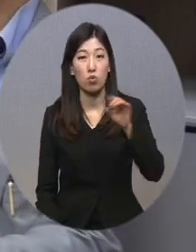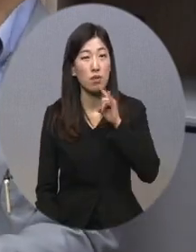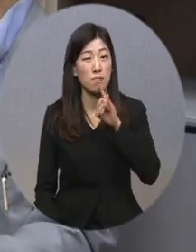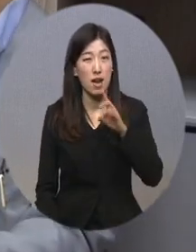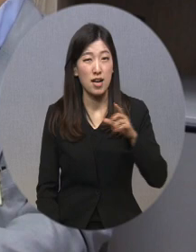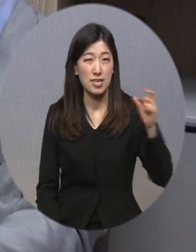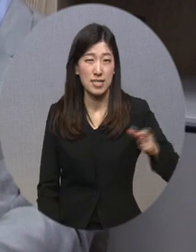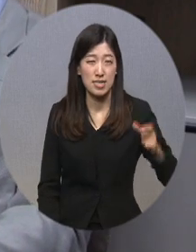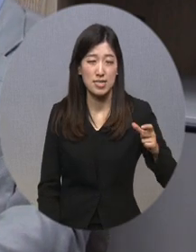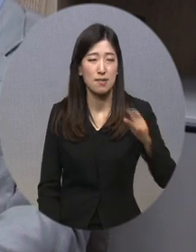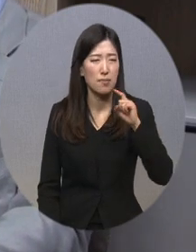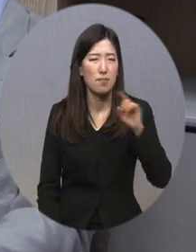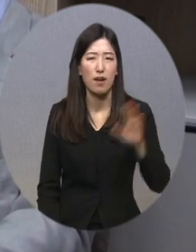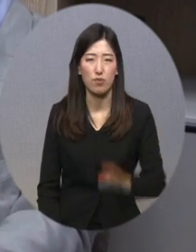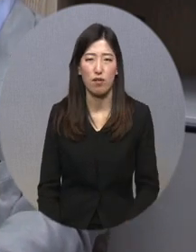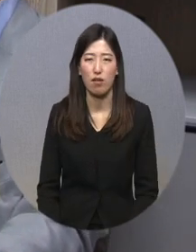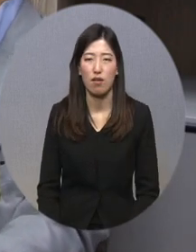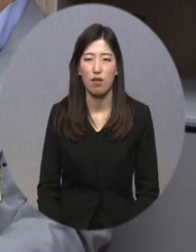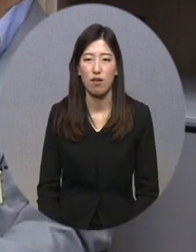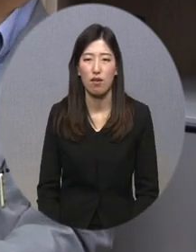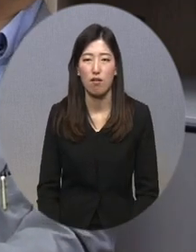그렇다고 옛날 선비처럼